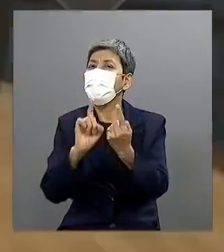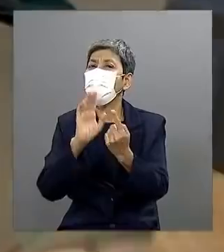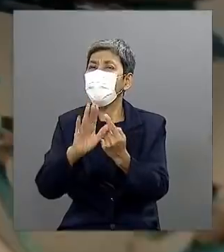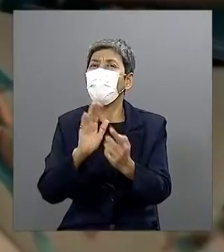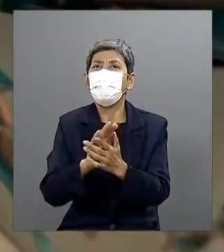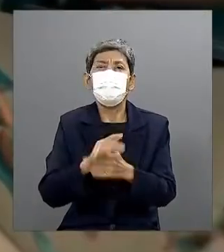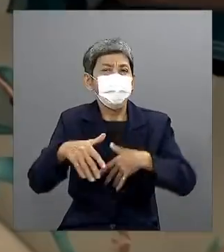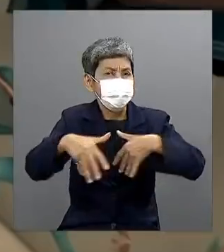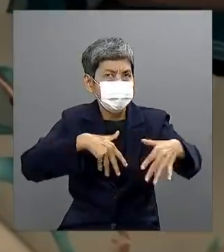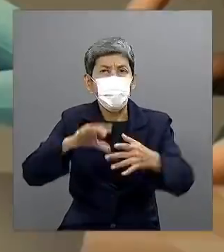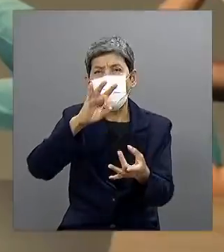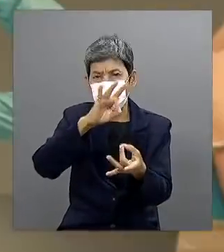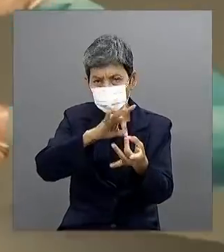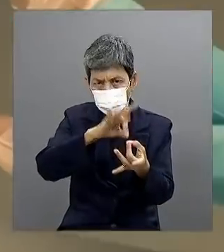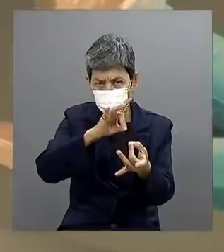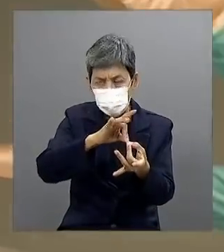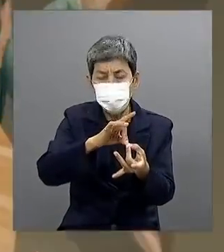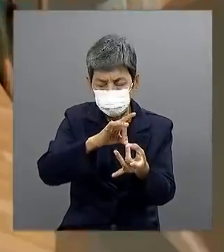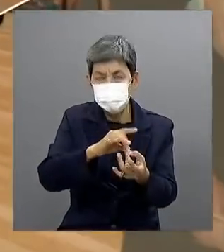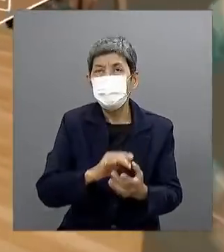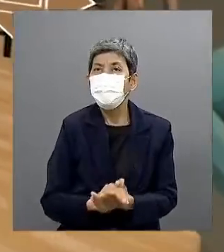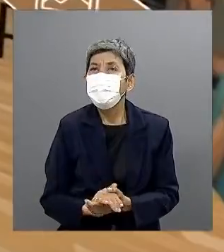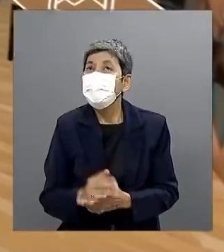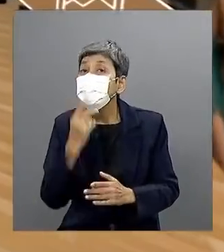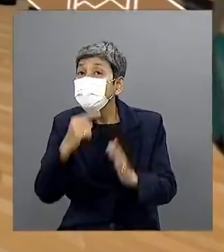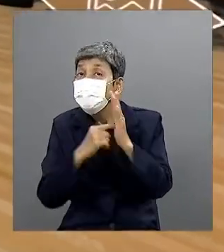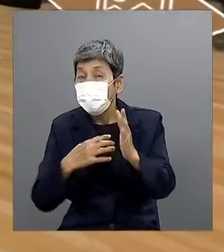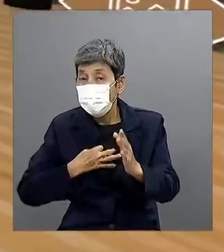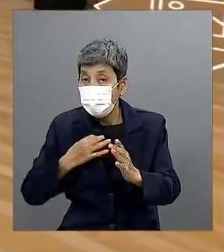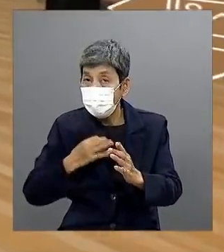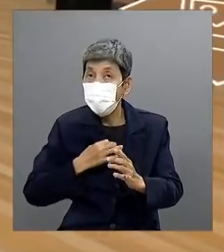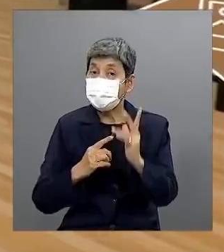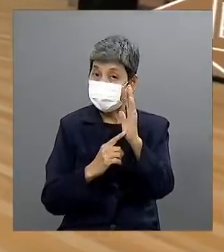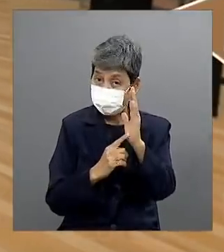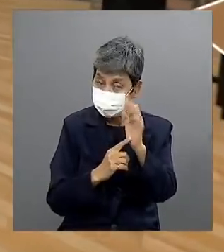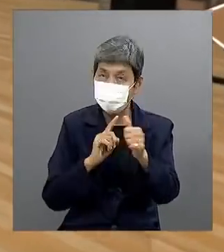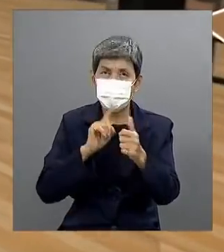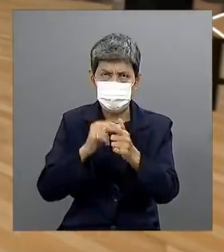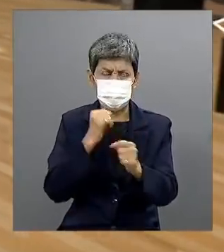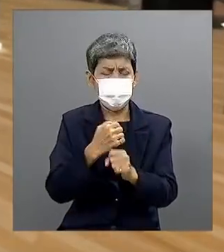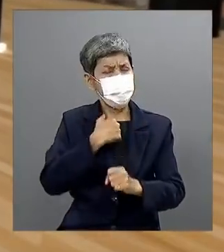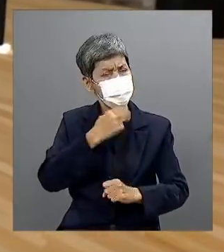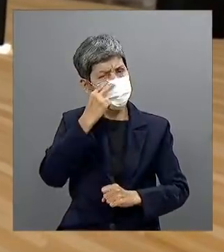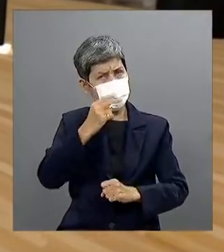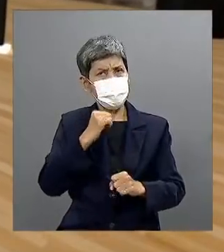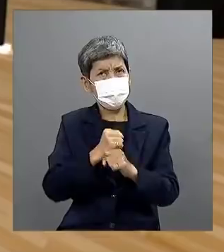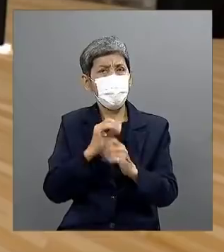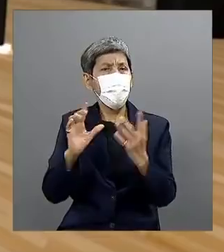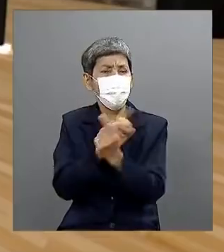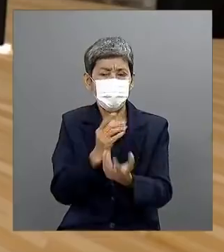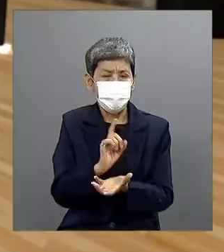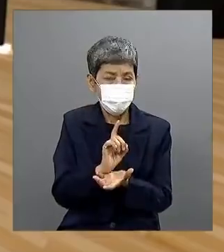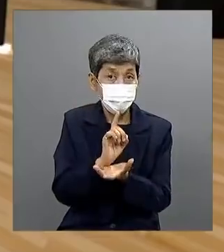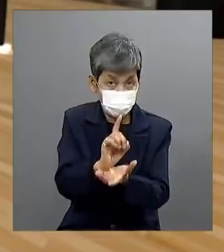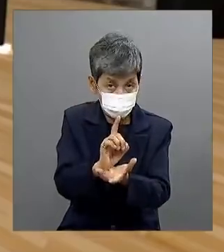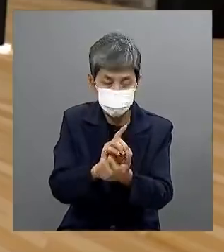ดสุโขทัยที่มีมาอย่างยาวนานเช่นลายเผาเทียนเล่นไฟที่ได้รับแรงบันดาลใจมาจากประเพณีลอยกระทงค่ะเผาเทียน